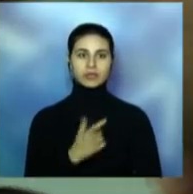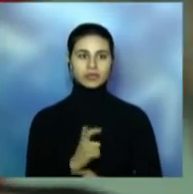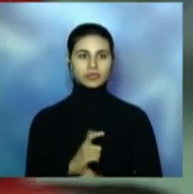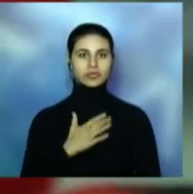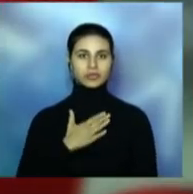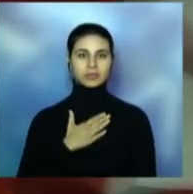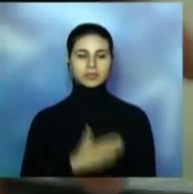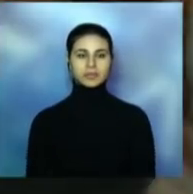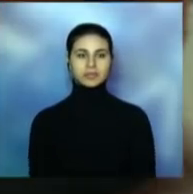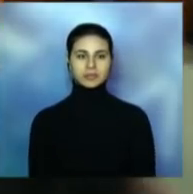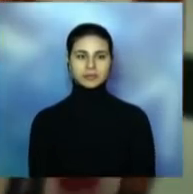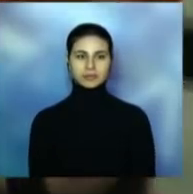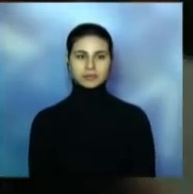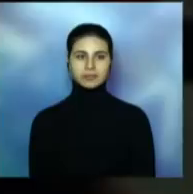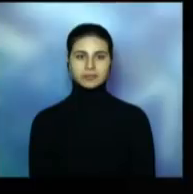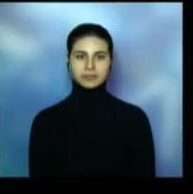ჩემთვის.